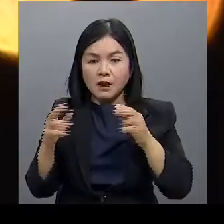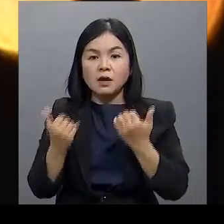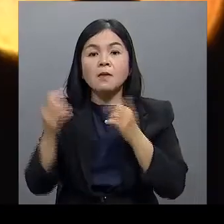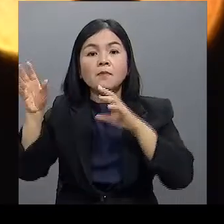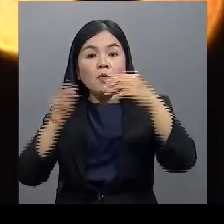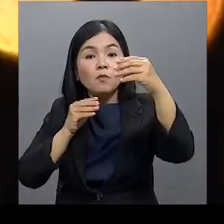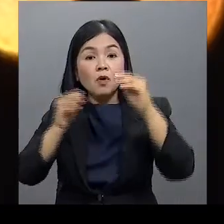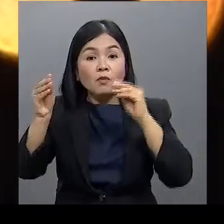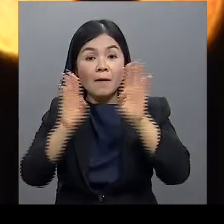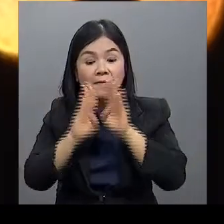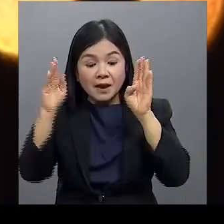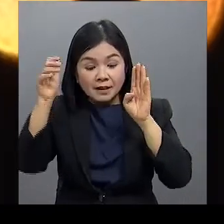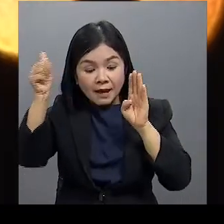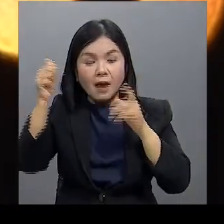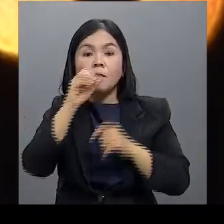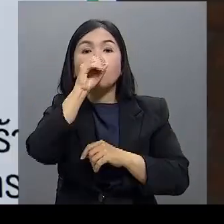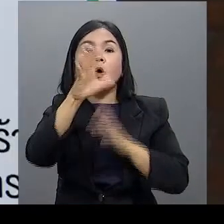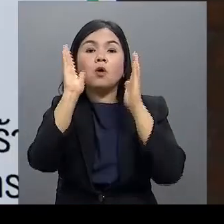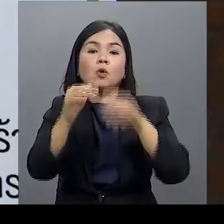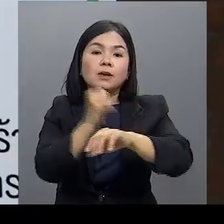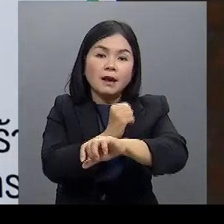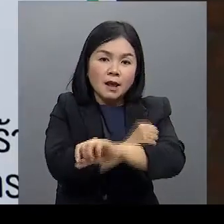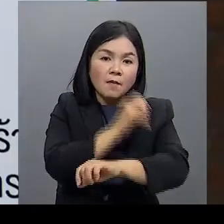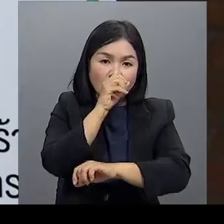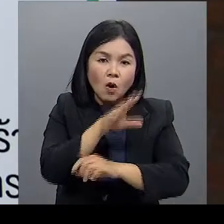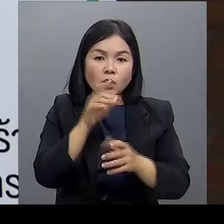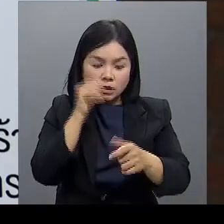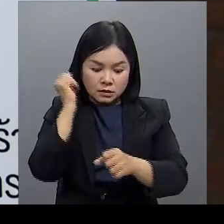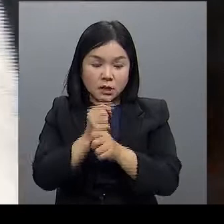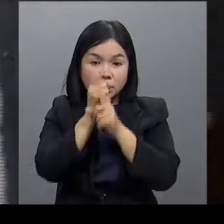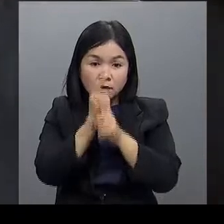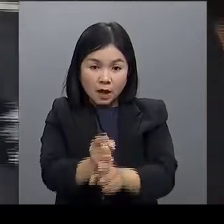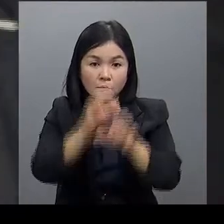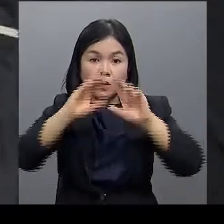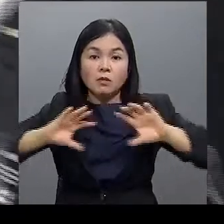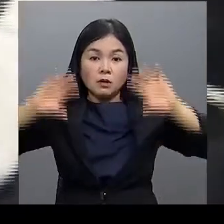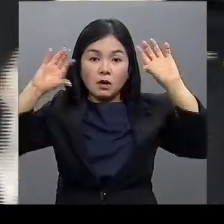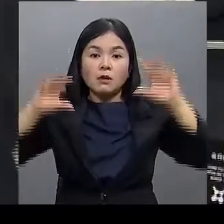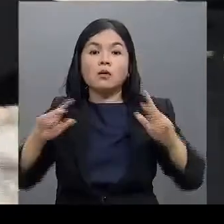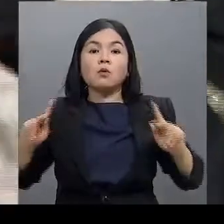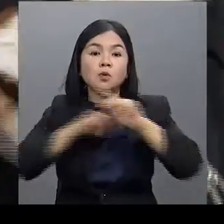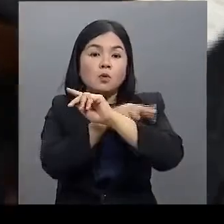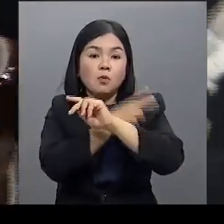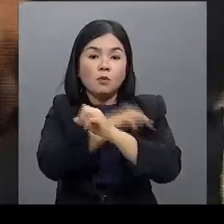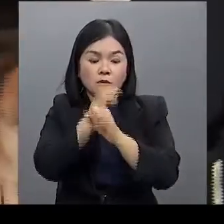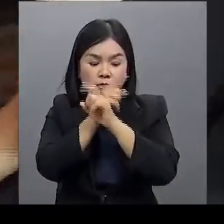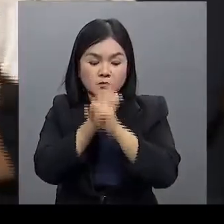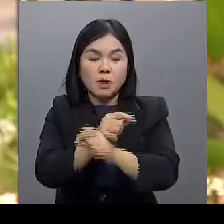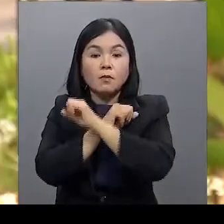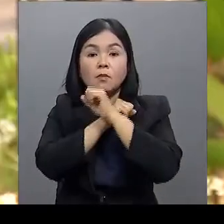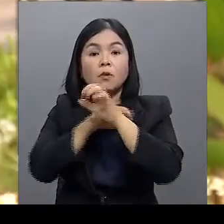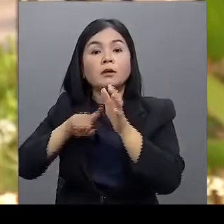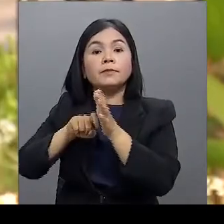ยย้ำให้พนักงานและผู้ใช้บริการต้องปฏิบัติตามมาตรการของทางจังหวัดอย่างเคร่งครัดค่ะ ทุกร้